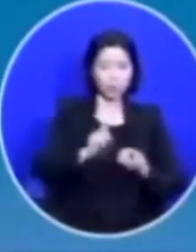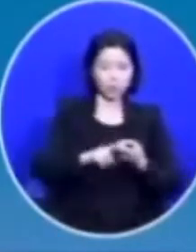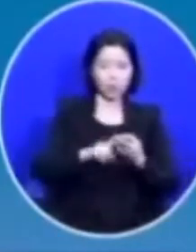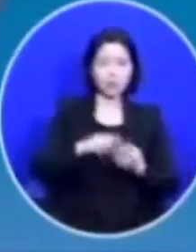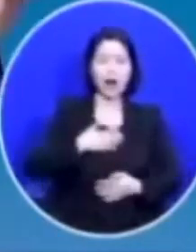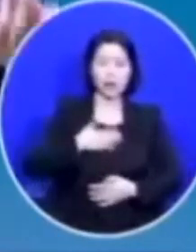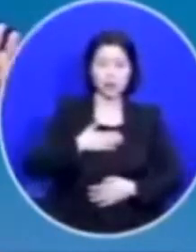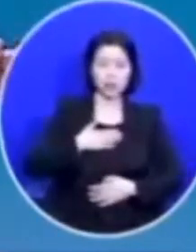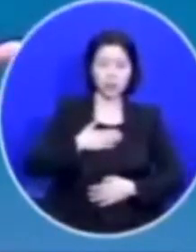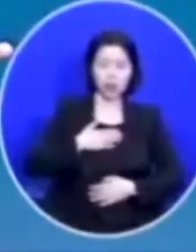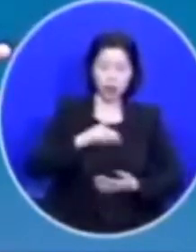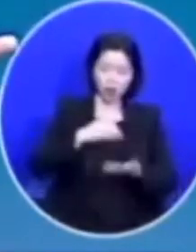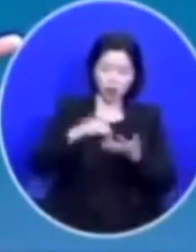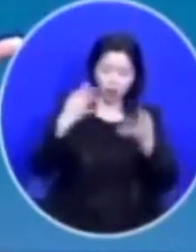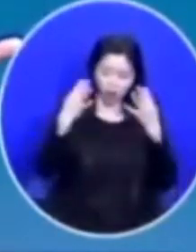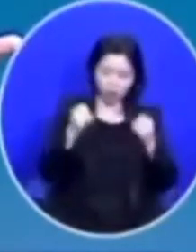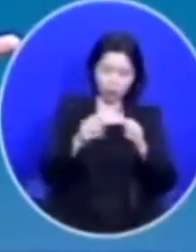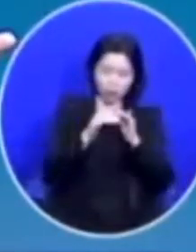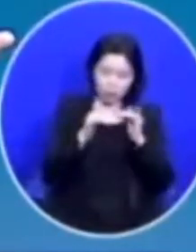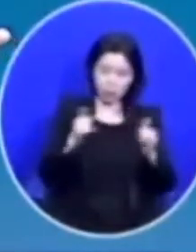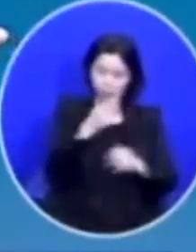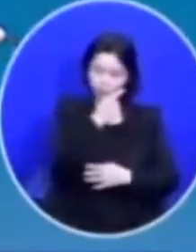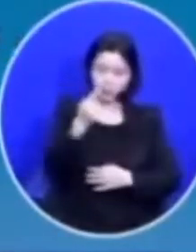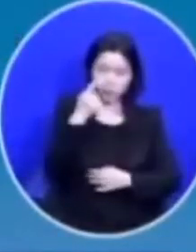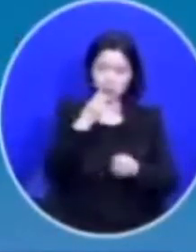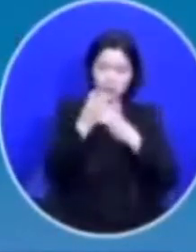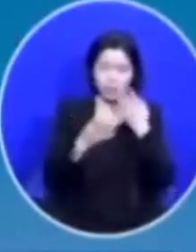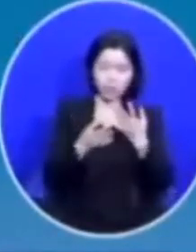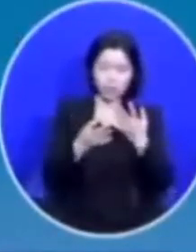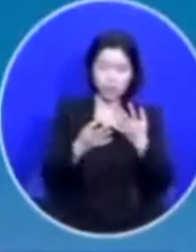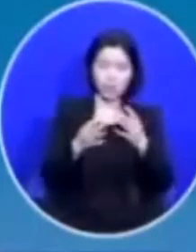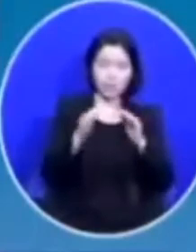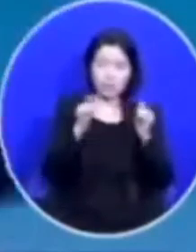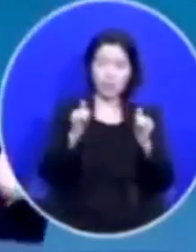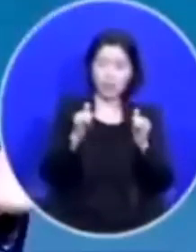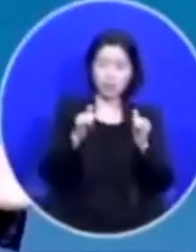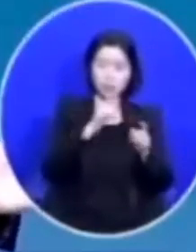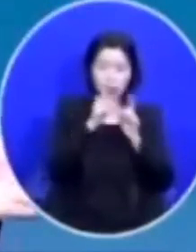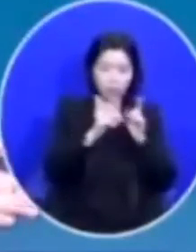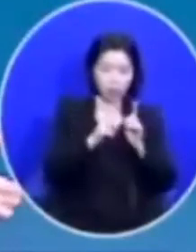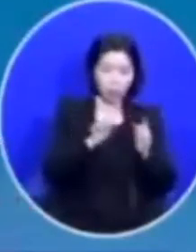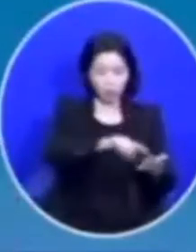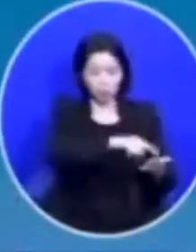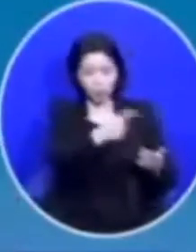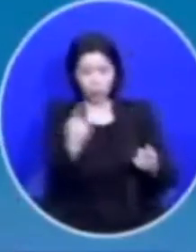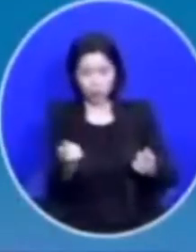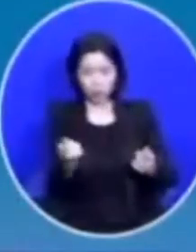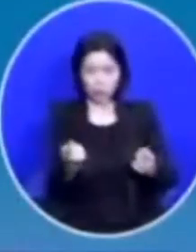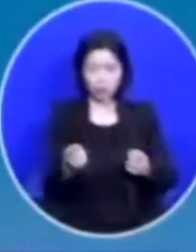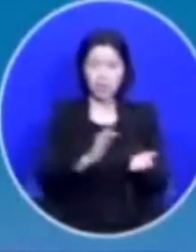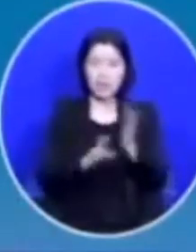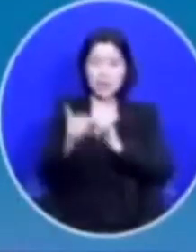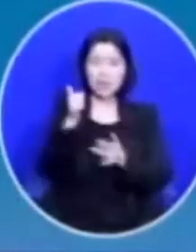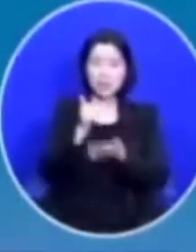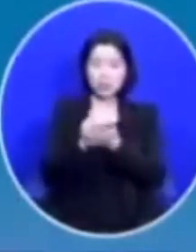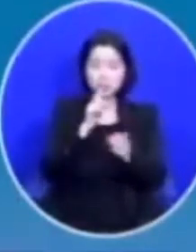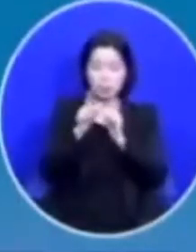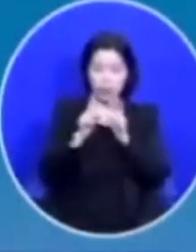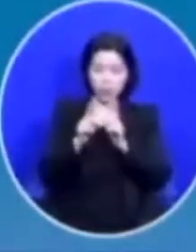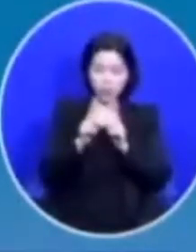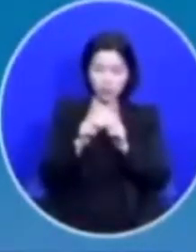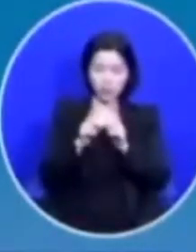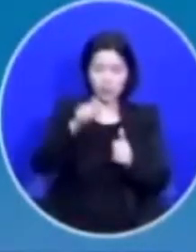허다 에 많은 증인들의 대한 이야기를 하시고 그리고 바로 이어서 예수님에 대한 말씀을 하시는 히브 디스 기자의